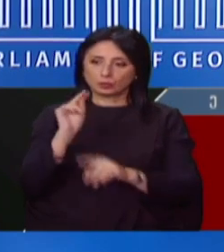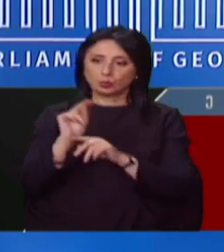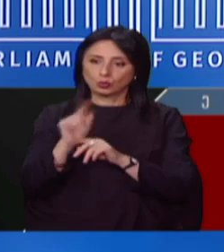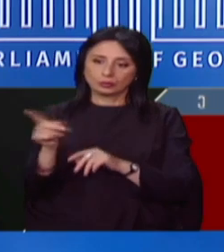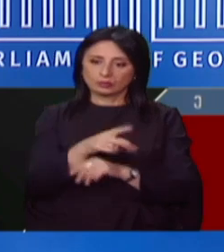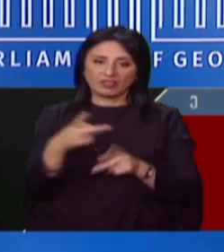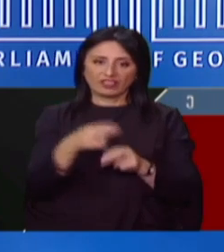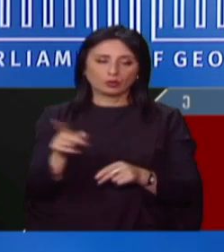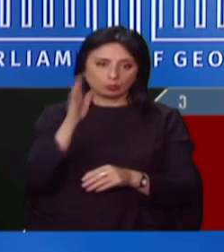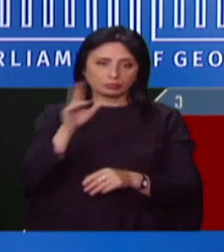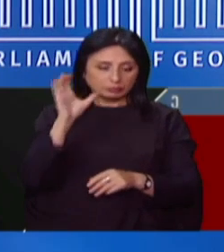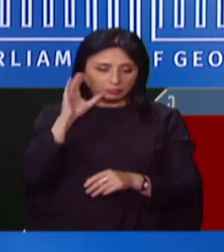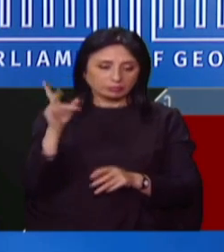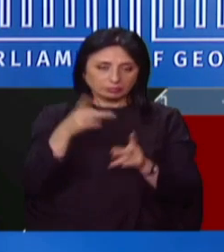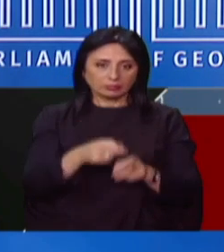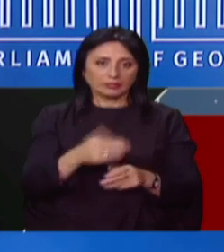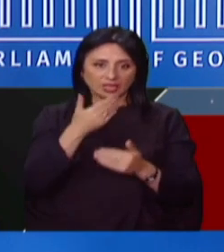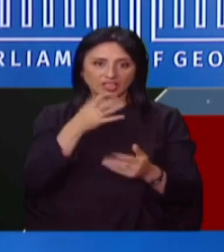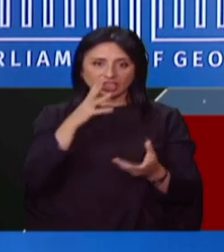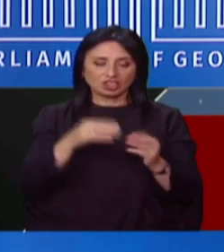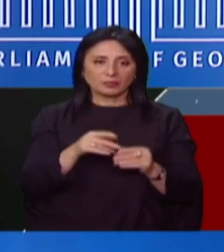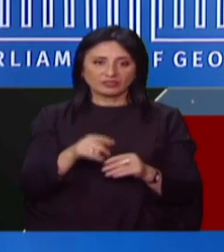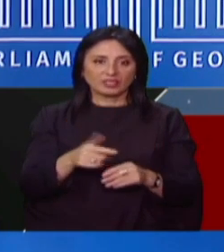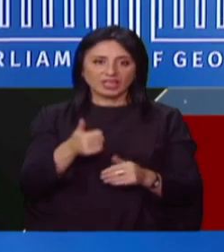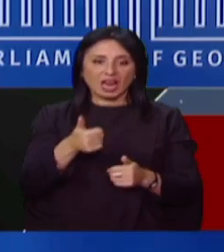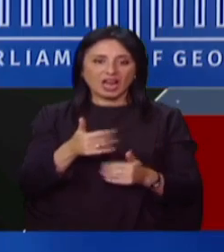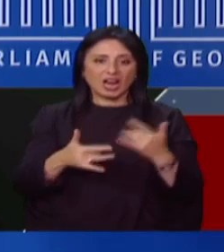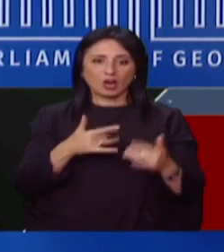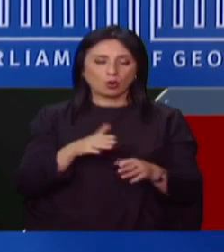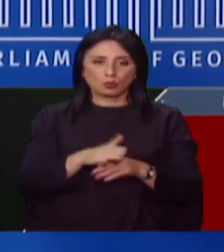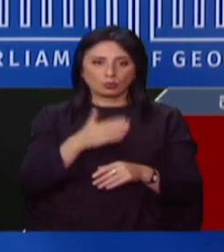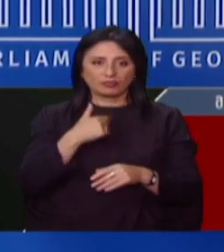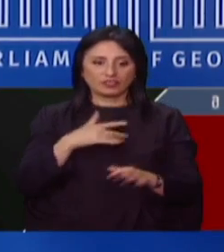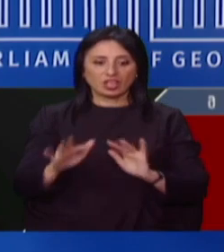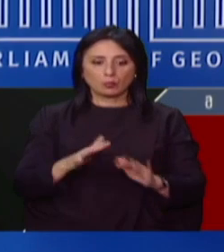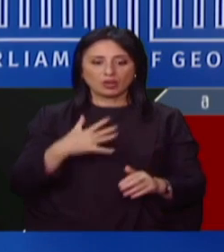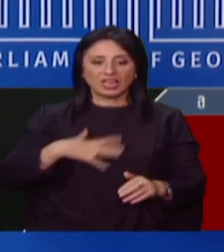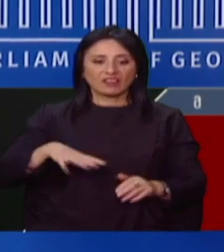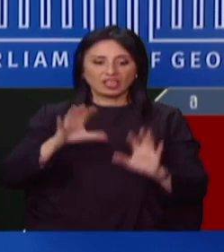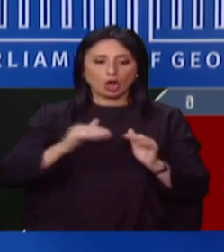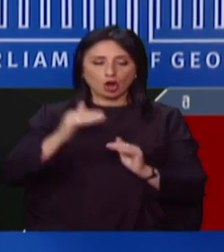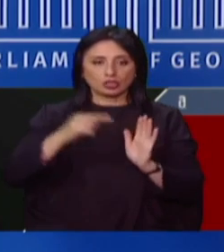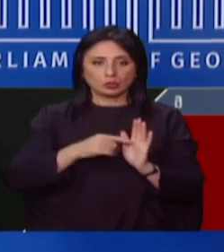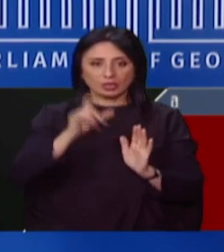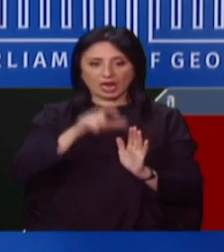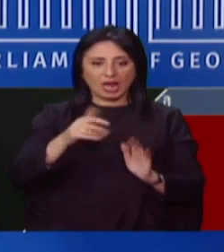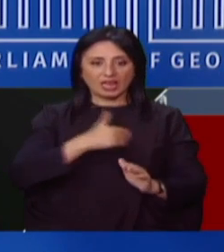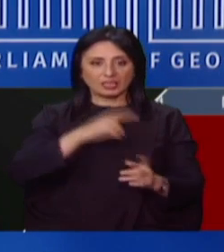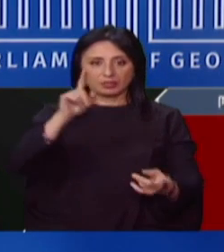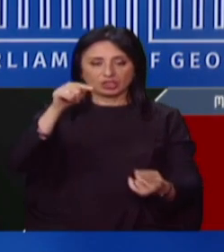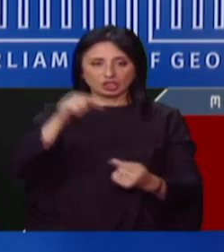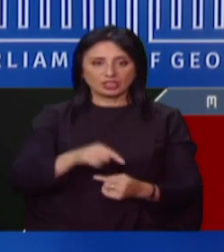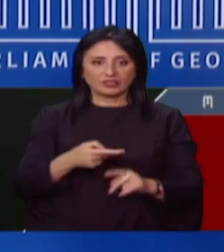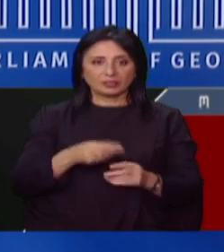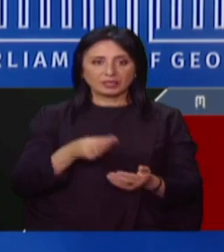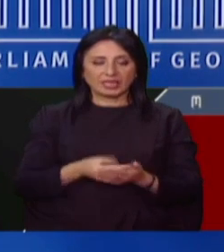დაადოს კანონებს და საერთჯამში ხედავთ ახლა ის რომ კარგროს არაფერში არასოდეს. ჩვენ მოქმედებთ ჩვენი ქვეყნის კონსტიტუციის და ჩვენი ხალხის ნების შესაბამისად